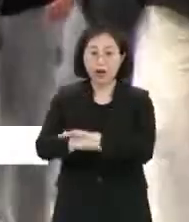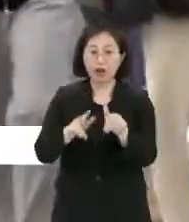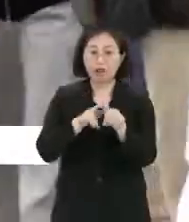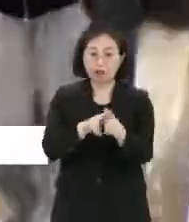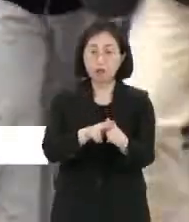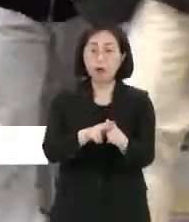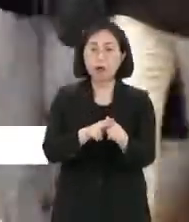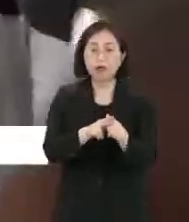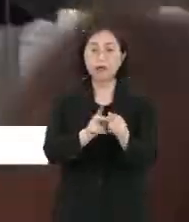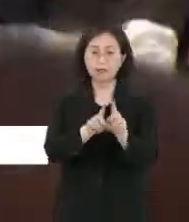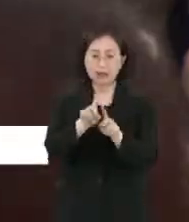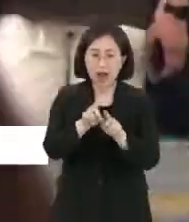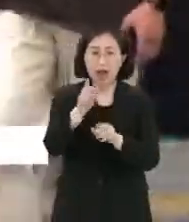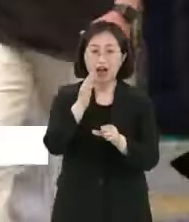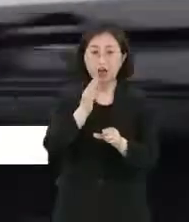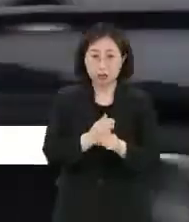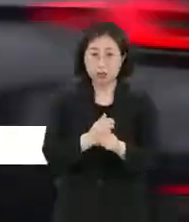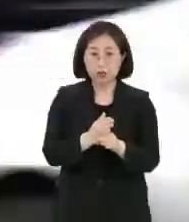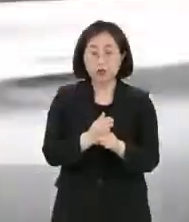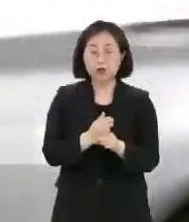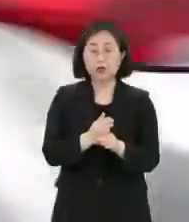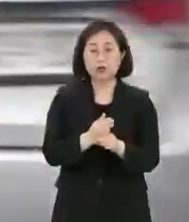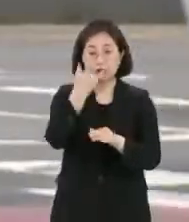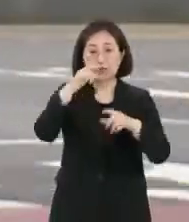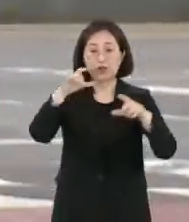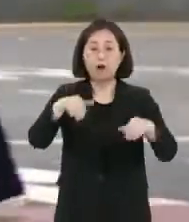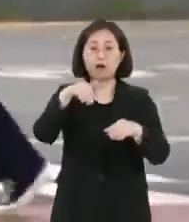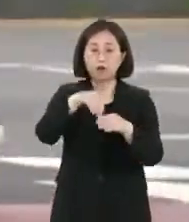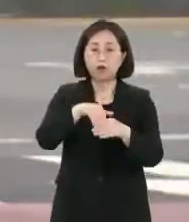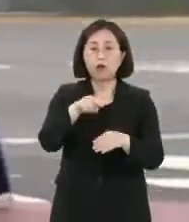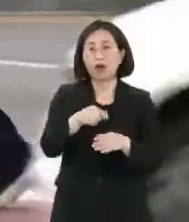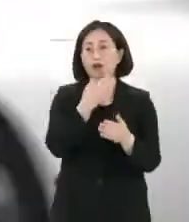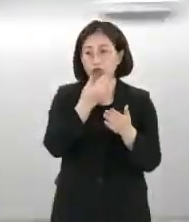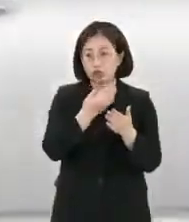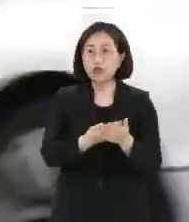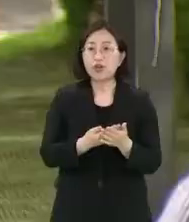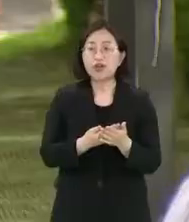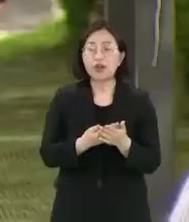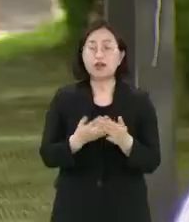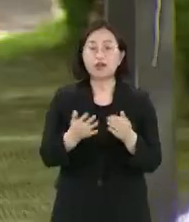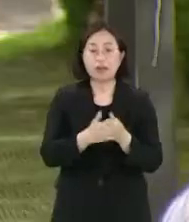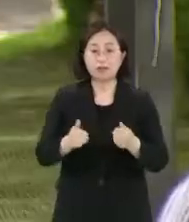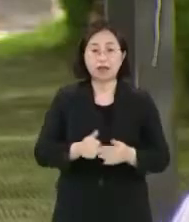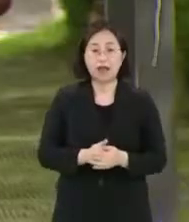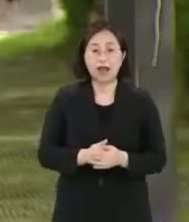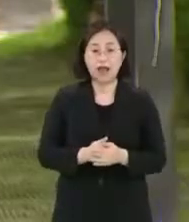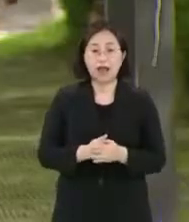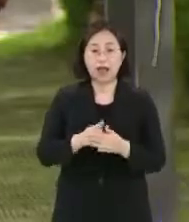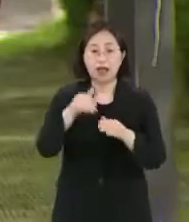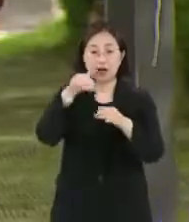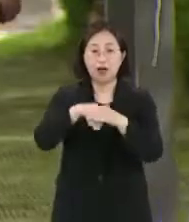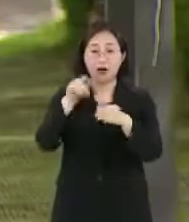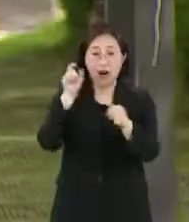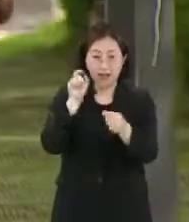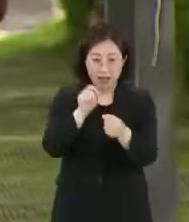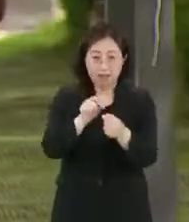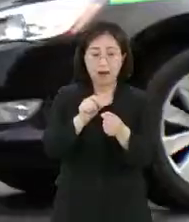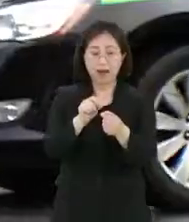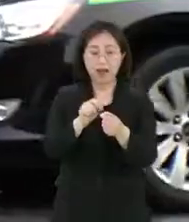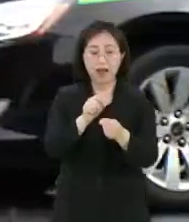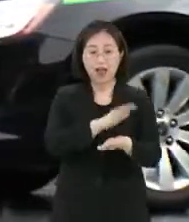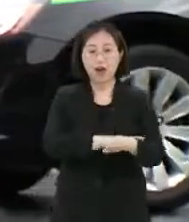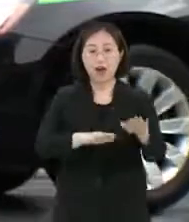있고 이번 역시 충청권 선거 결과가 전체 선거 판세를 좌우할 가능성이 높은 만큼 선거가 임박하면 할수록